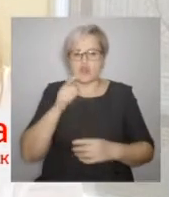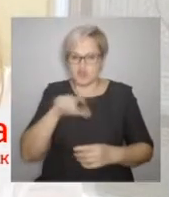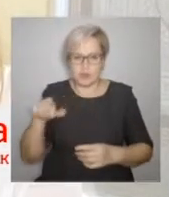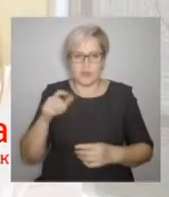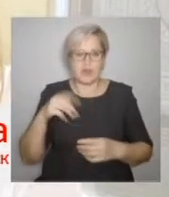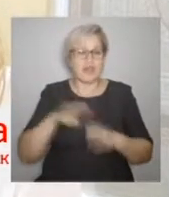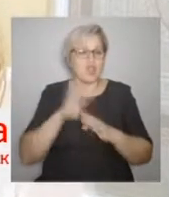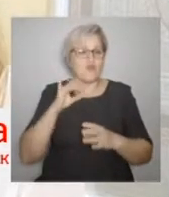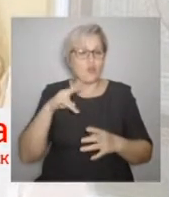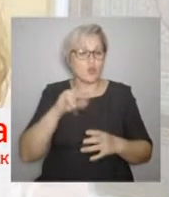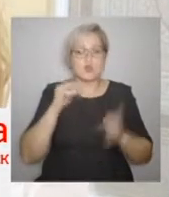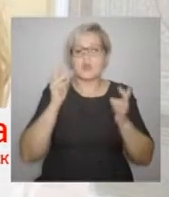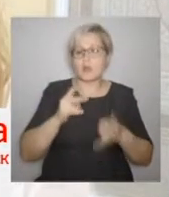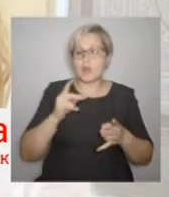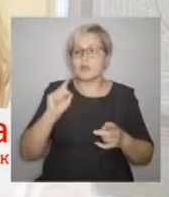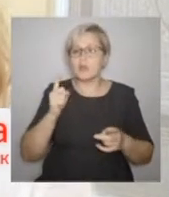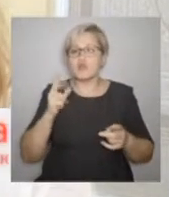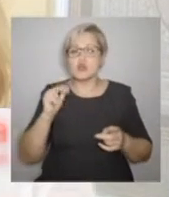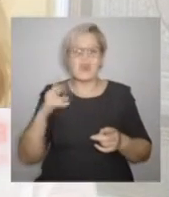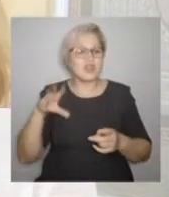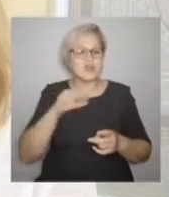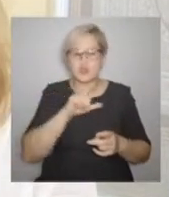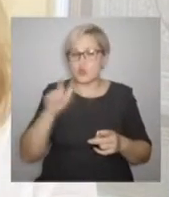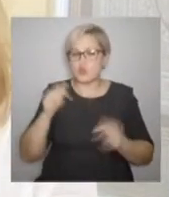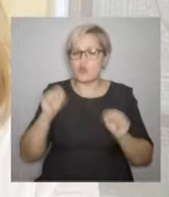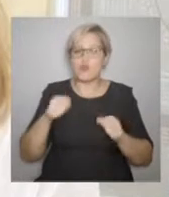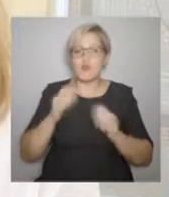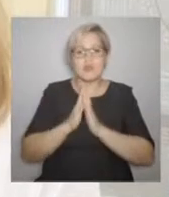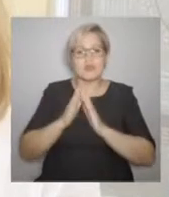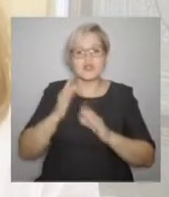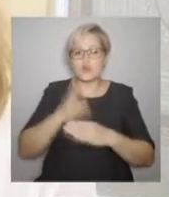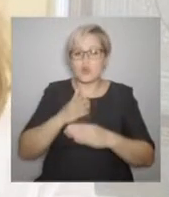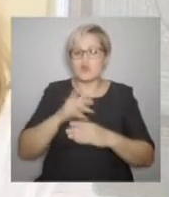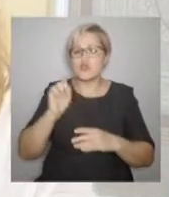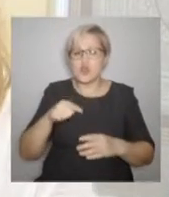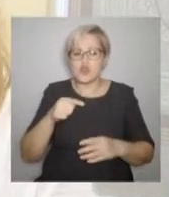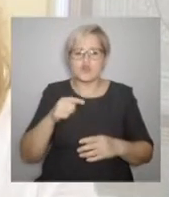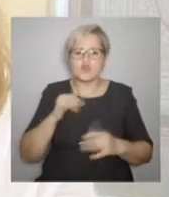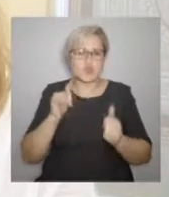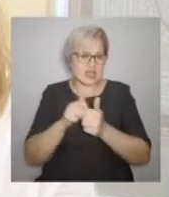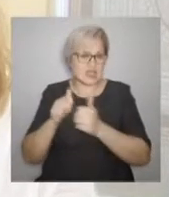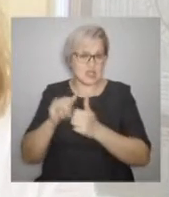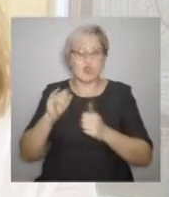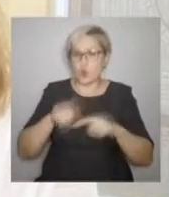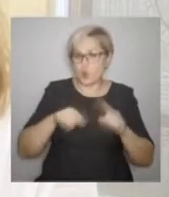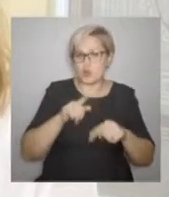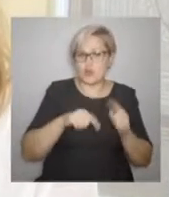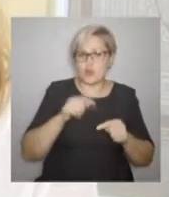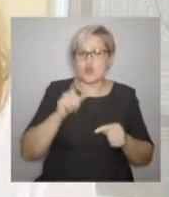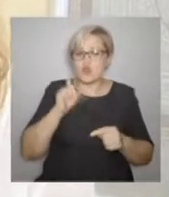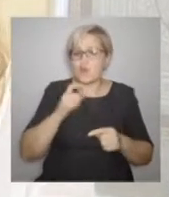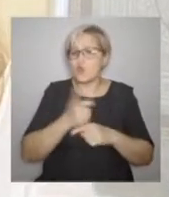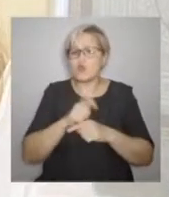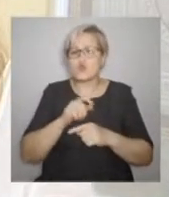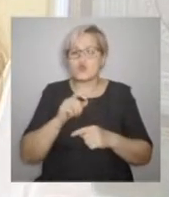родственников. Это человеку очень сложно самому себе признаться, что ему нужна помощь, а тем более